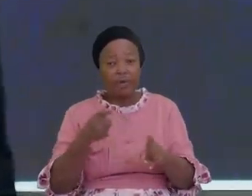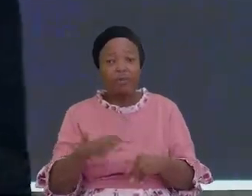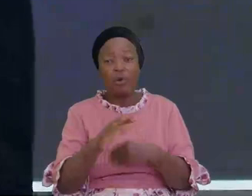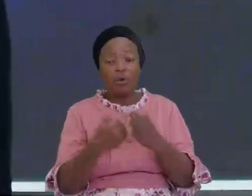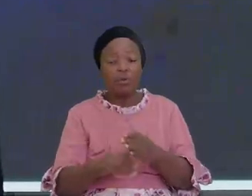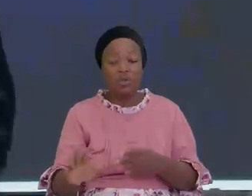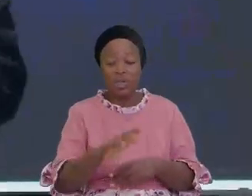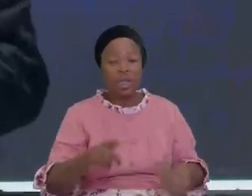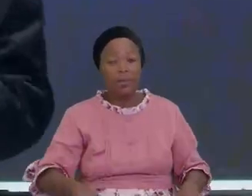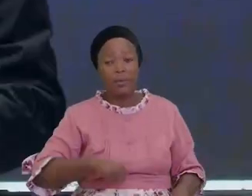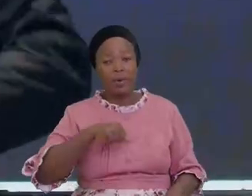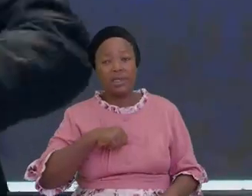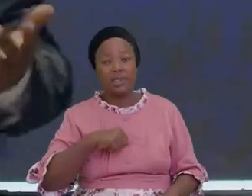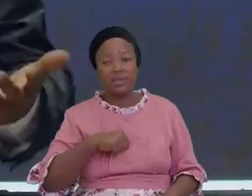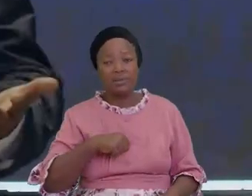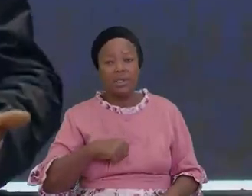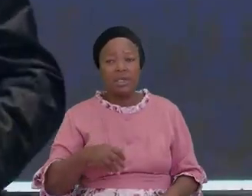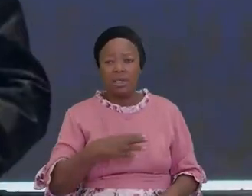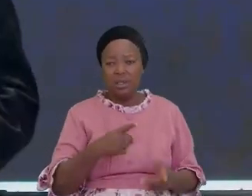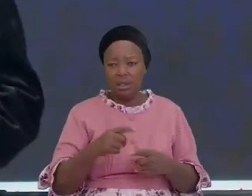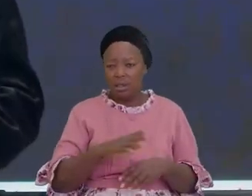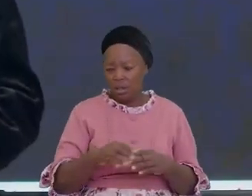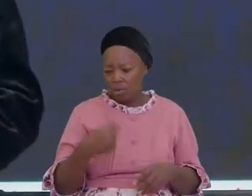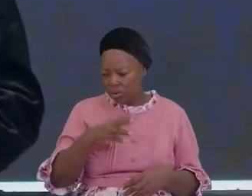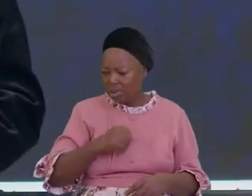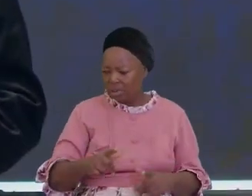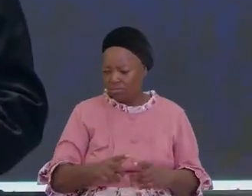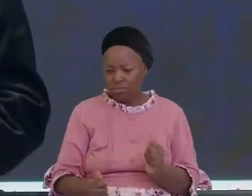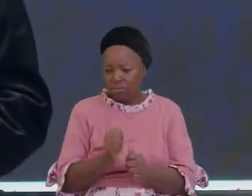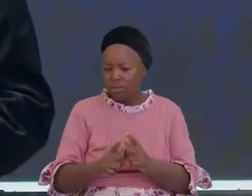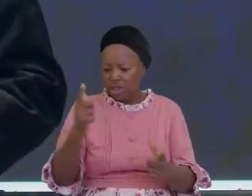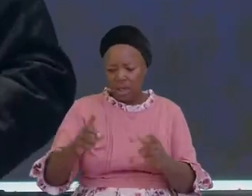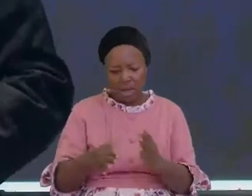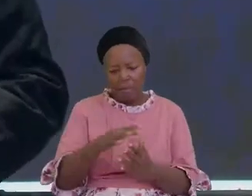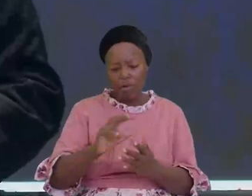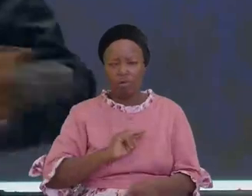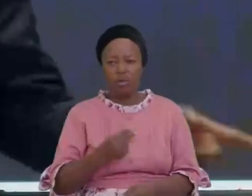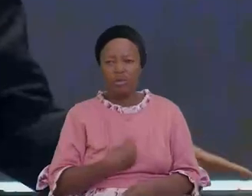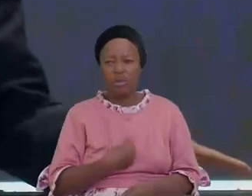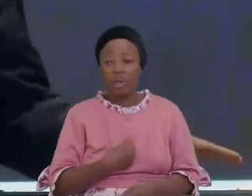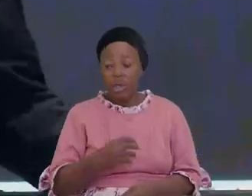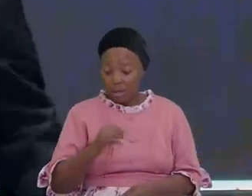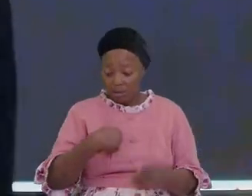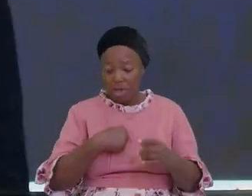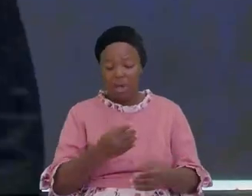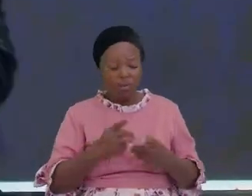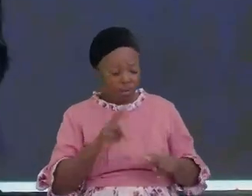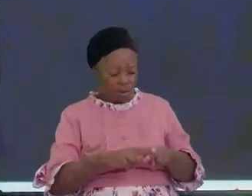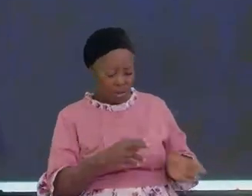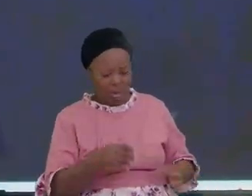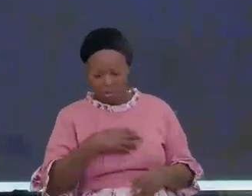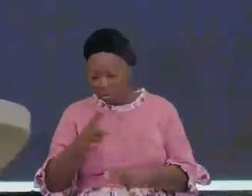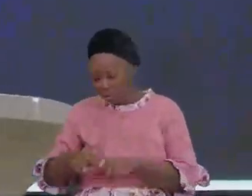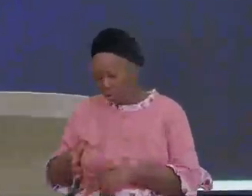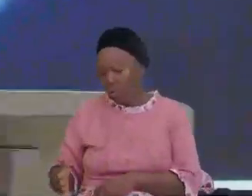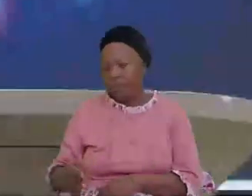leur orgueil. Ils disaient, qui est le plus grand, qui est le plus grand parmi nous? Je veux m'asseoir de l'autre côté, moi je veux m'asseoir